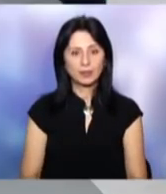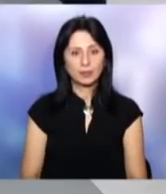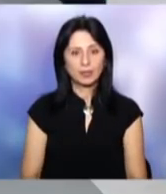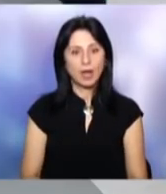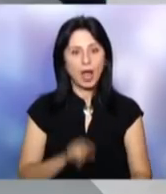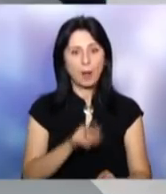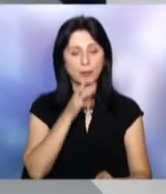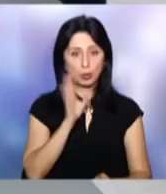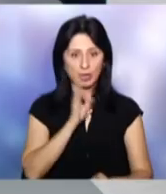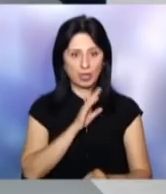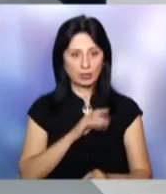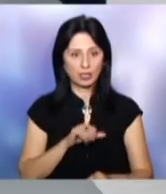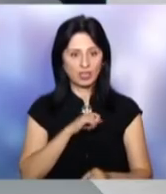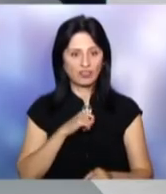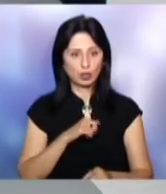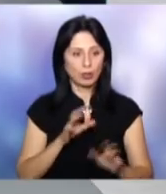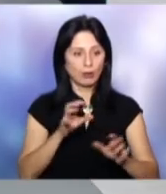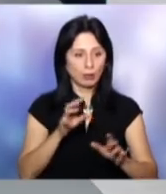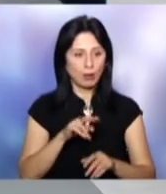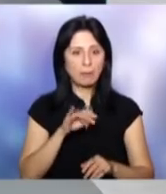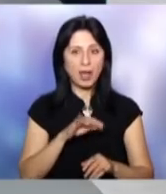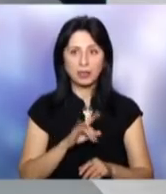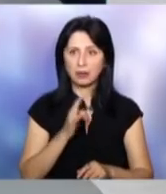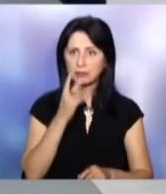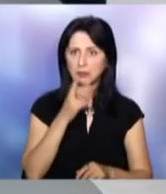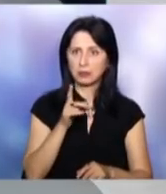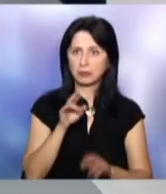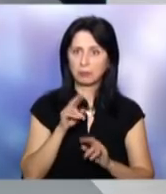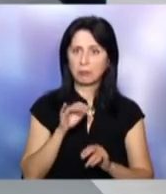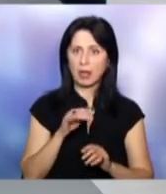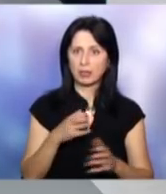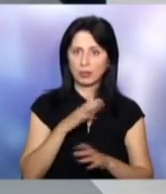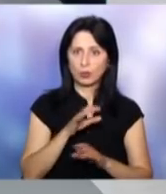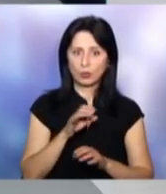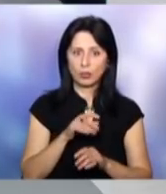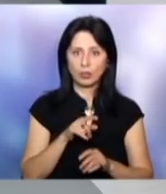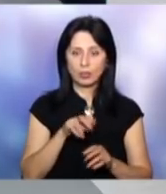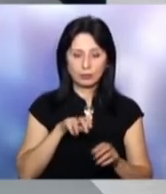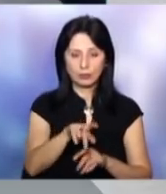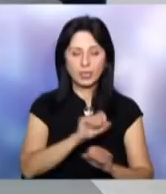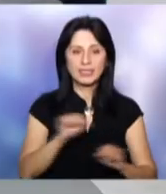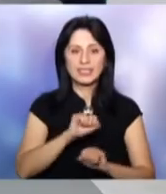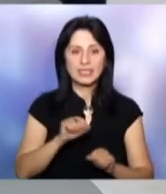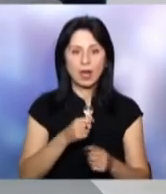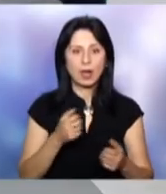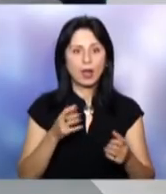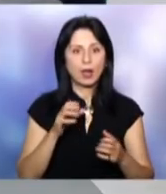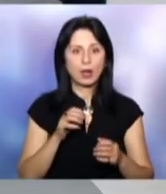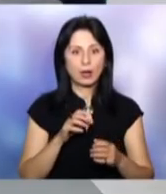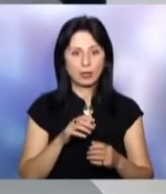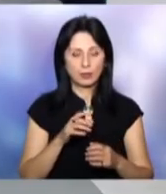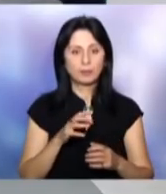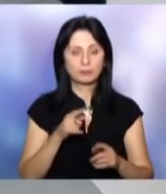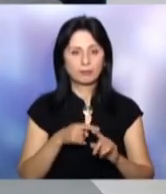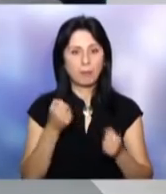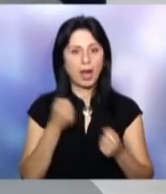და ამ დროს დედა ხდება საფრთხის მომტანი, რომელიც შვილს ეუბნება. გადასასვლელზე არ გადახვიდე, მანქანა დაგეჯახ, არ